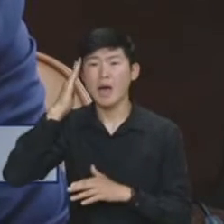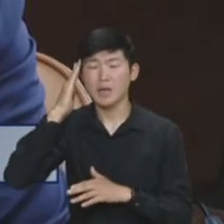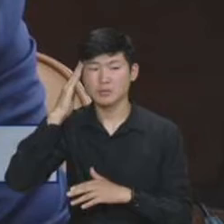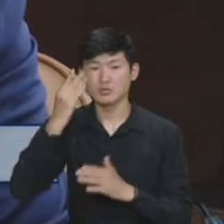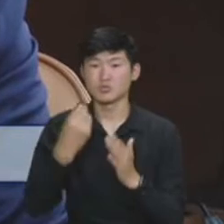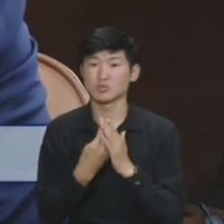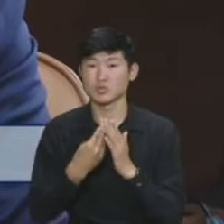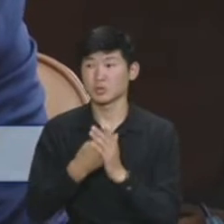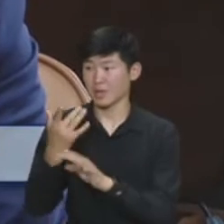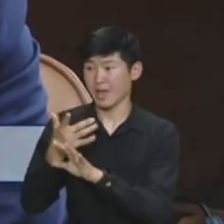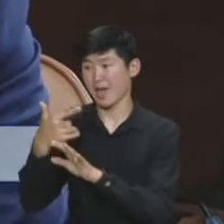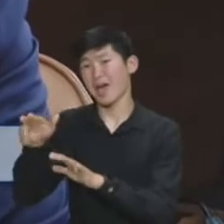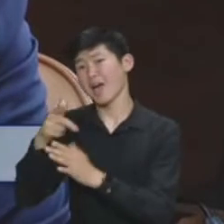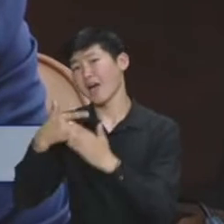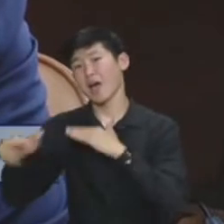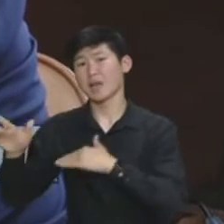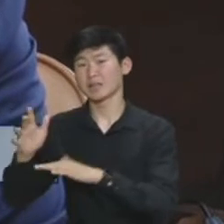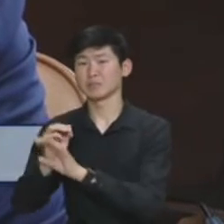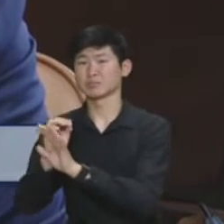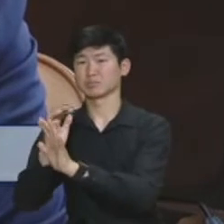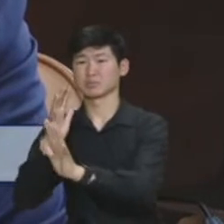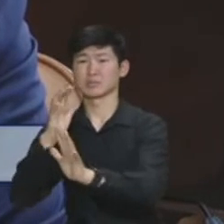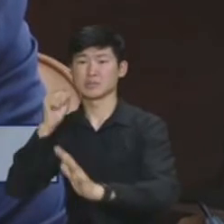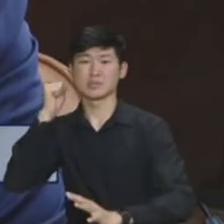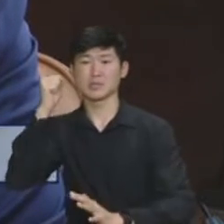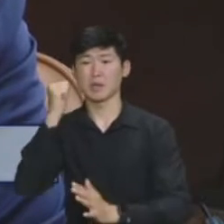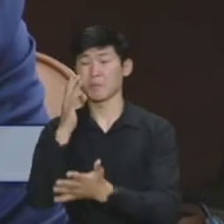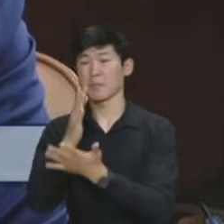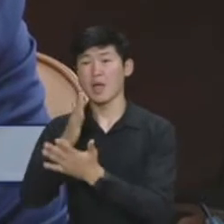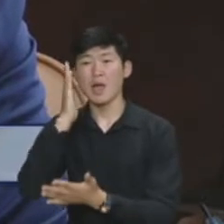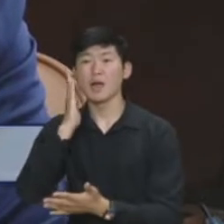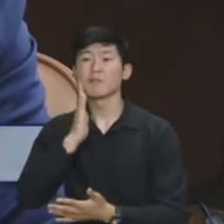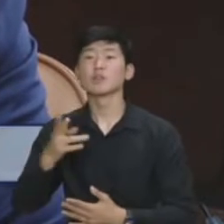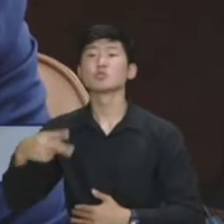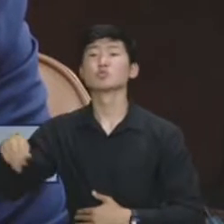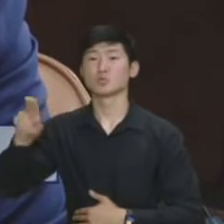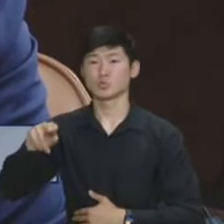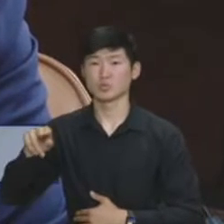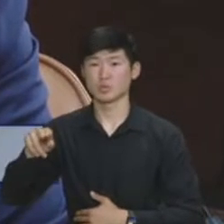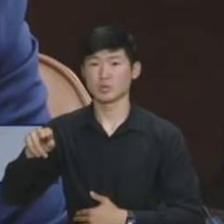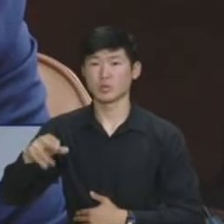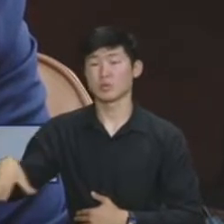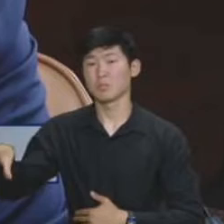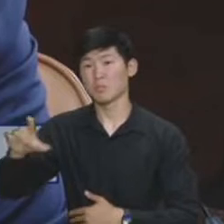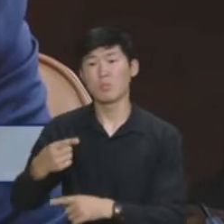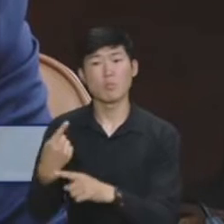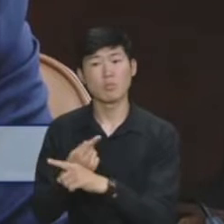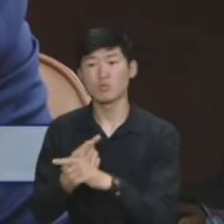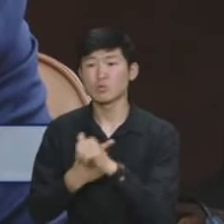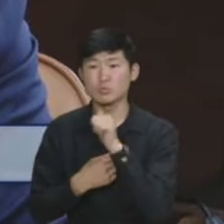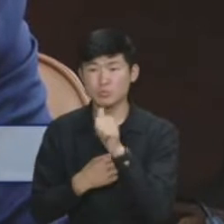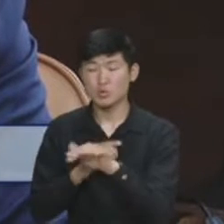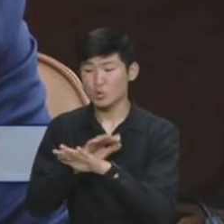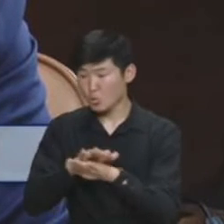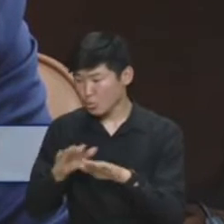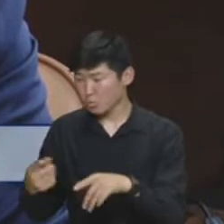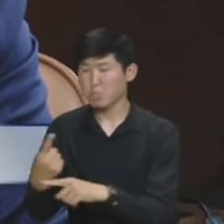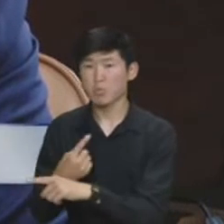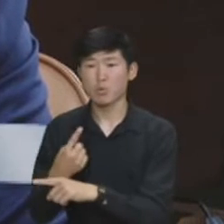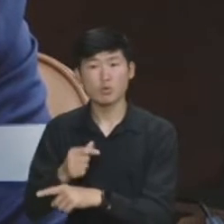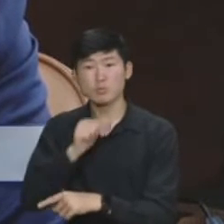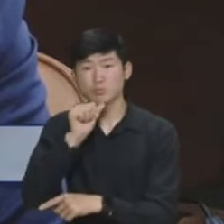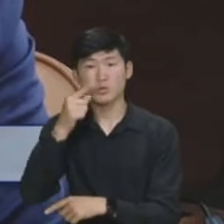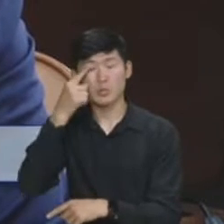та түрэн ярьсан зогсож байгаа тайван зогсож жагсаж байгаа эцэг эхчүүд эдгээр буруу биш. Энэ хүүхдүүд харамлаа буруу